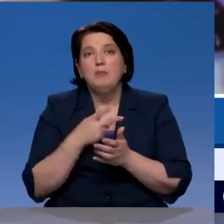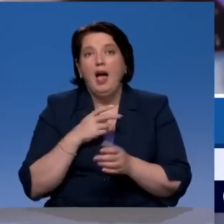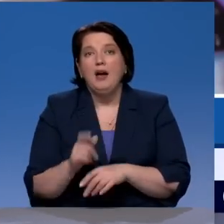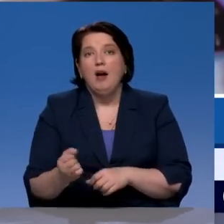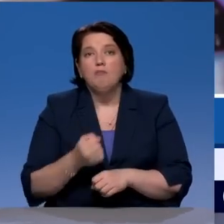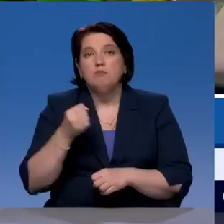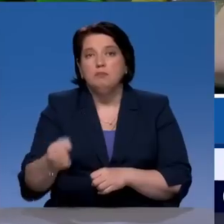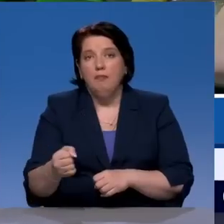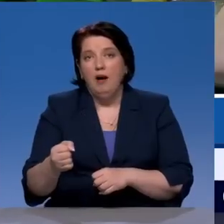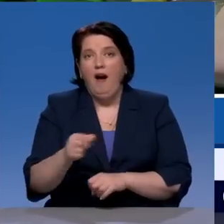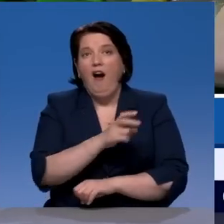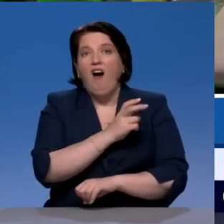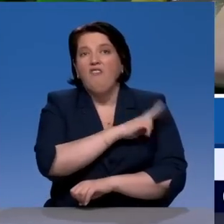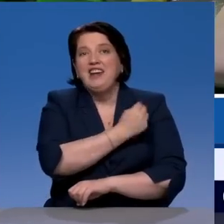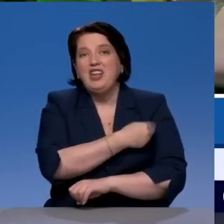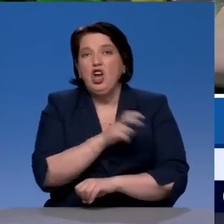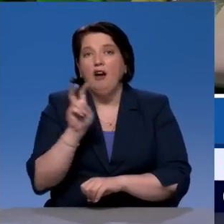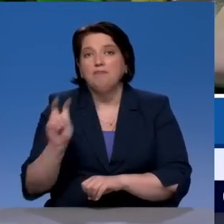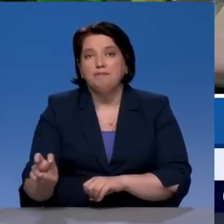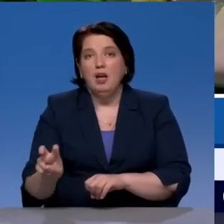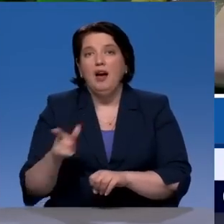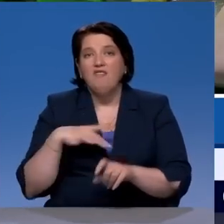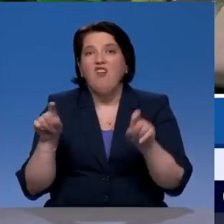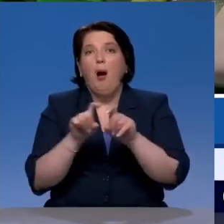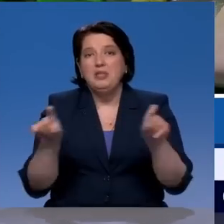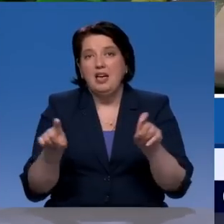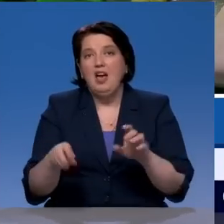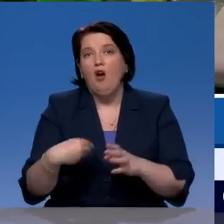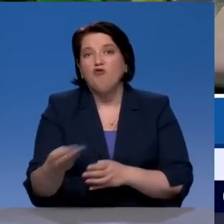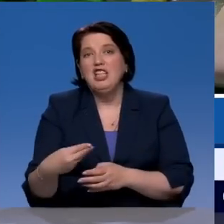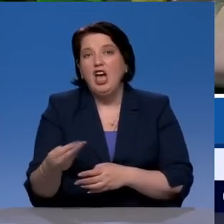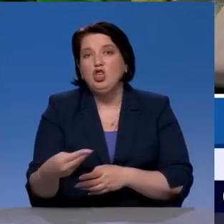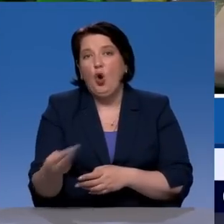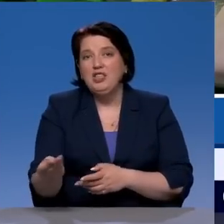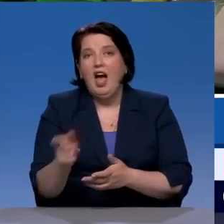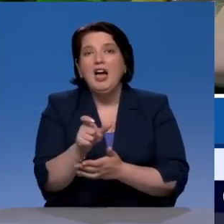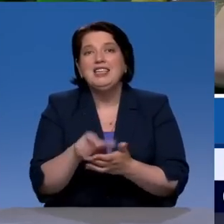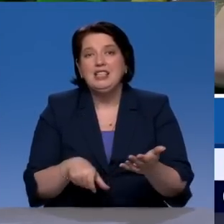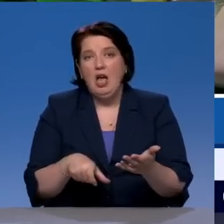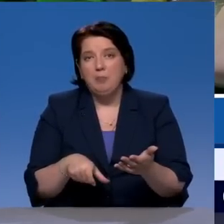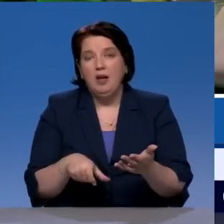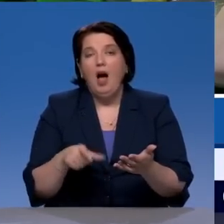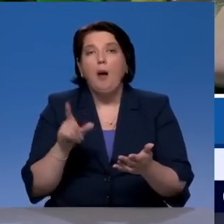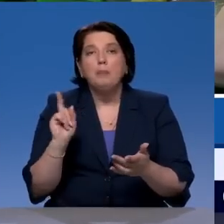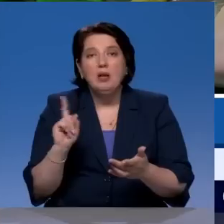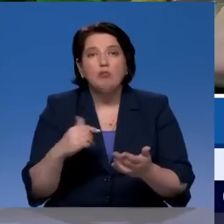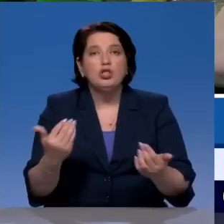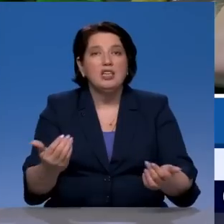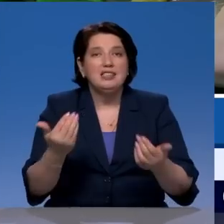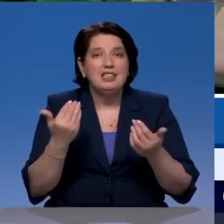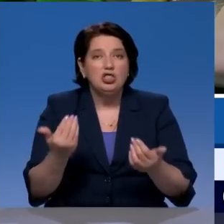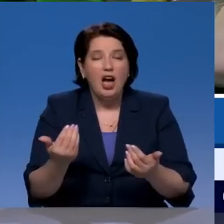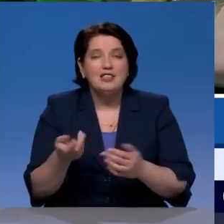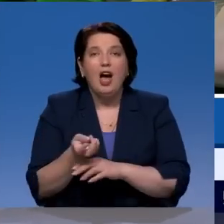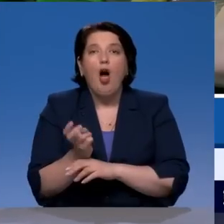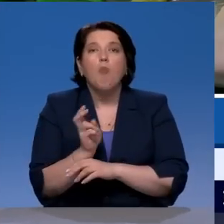в принципе, логично, может быть, было бы, но... Было бы лучше, потому что люди и так сейчас приходят в аптеку и начинают подтверждение, у провизора